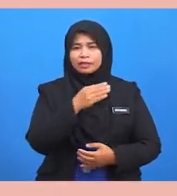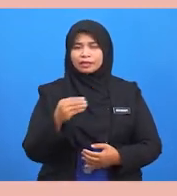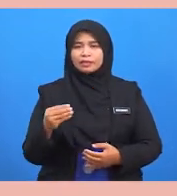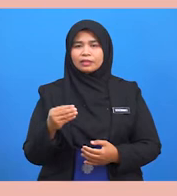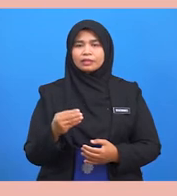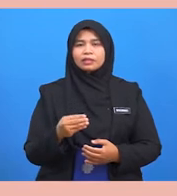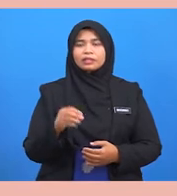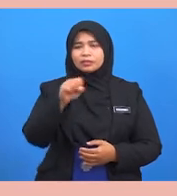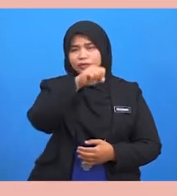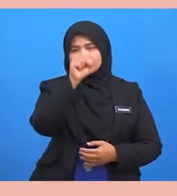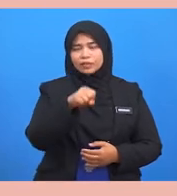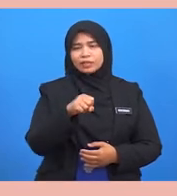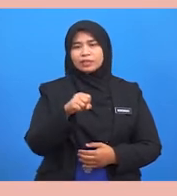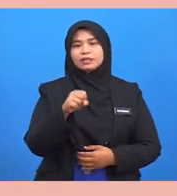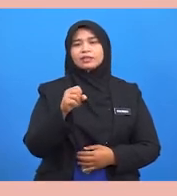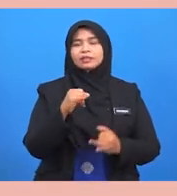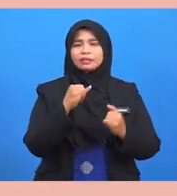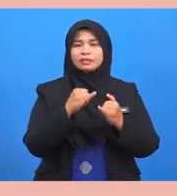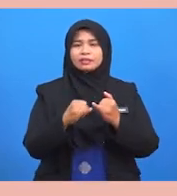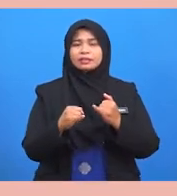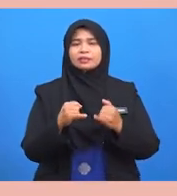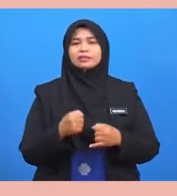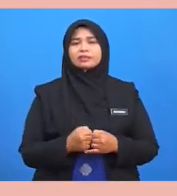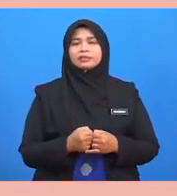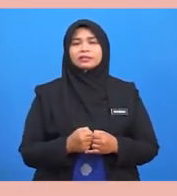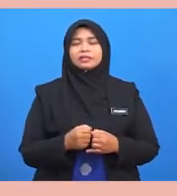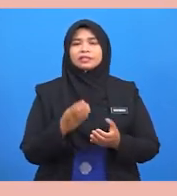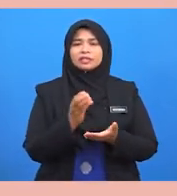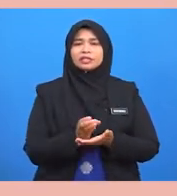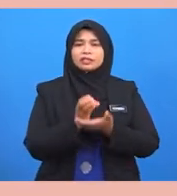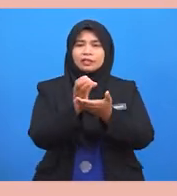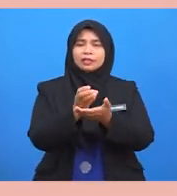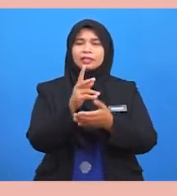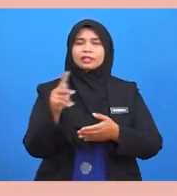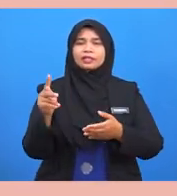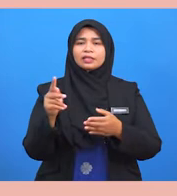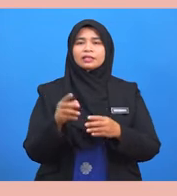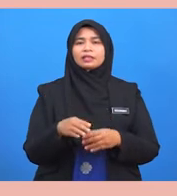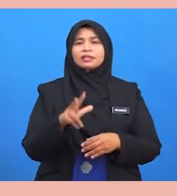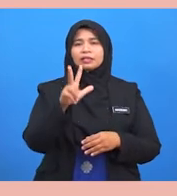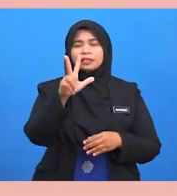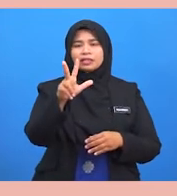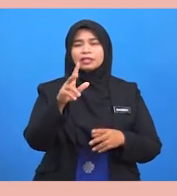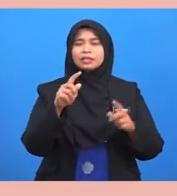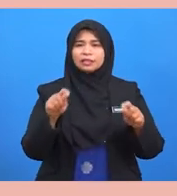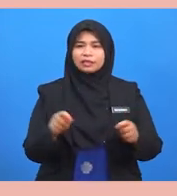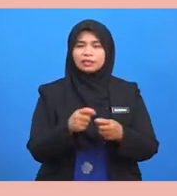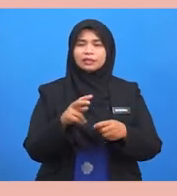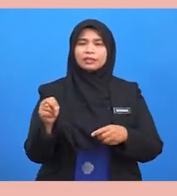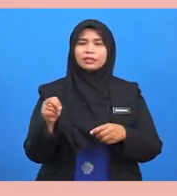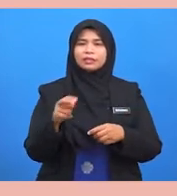Dan soalan yang terakhir, cadangkan tiga